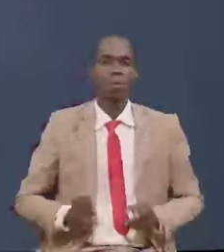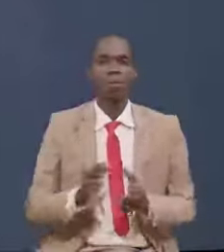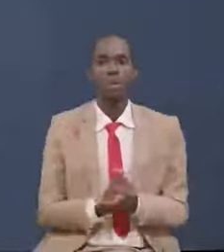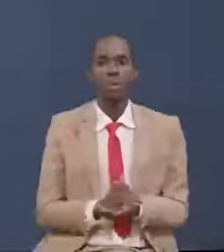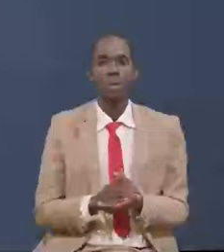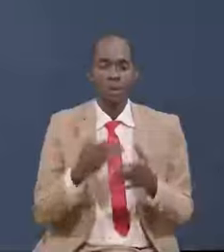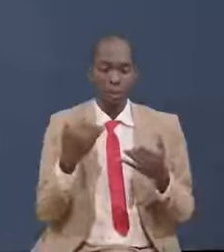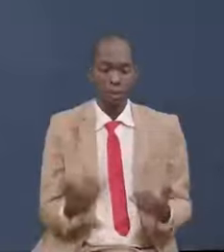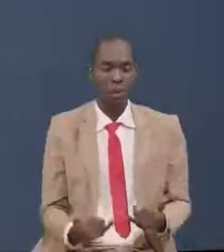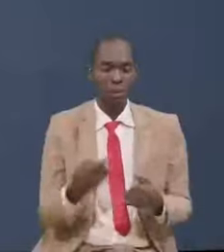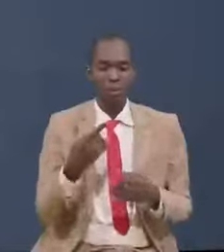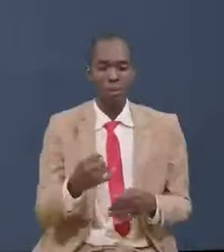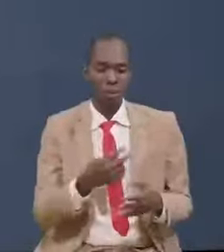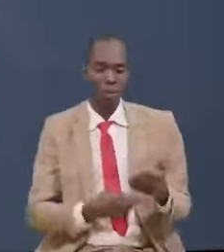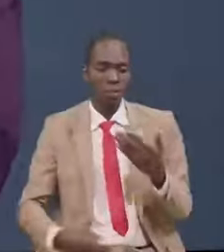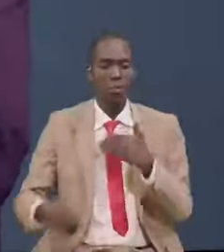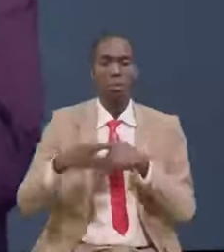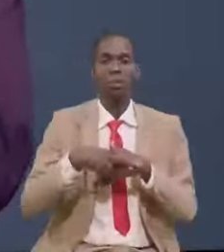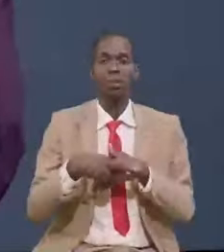Maintenant, la restauration